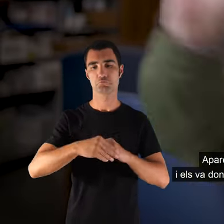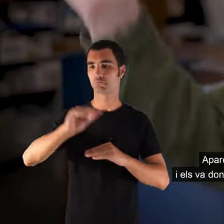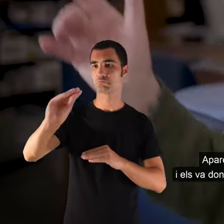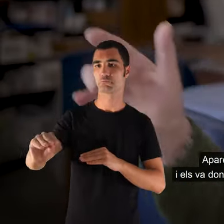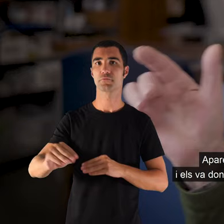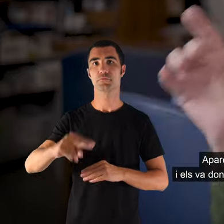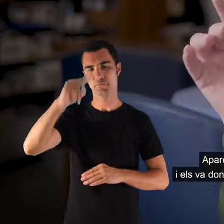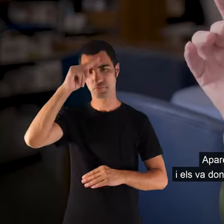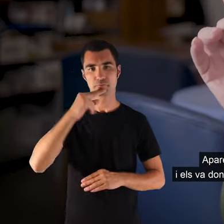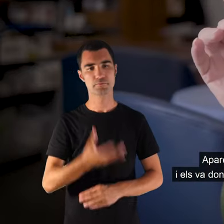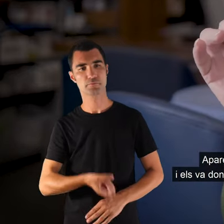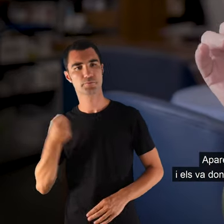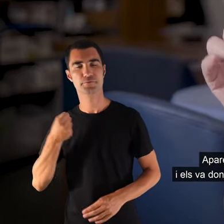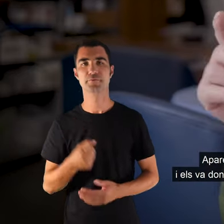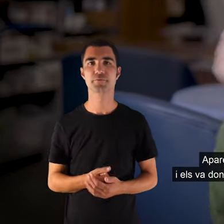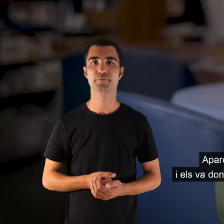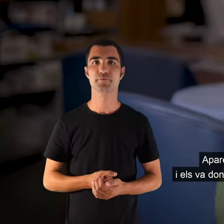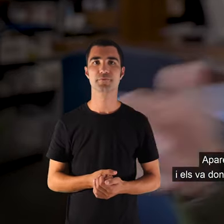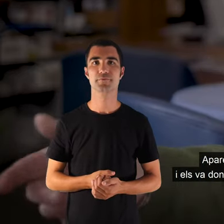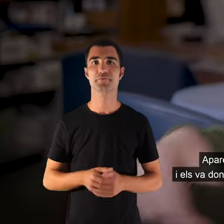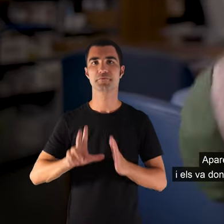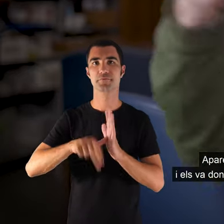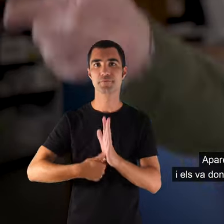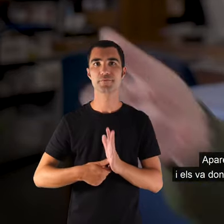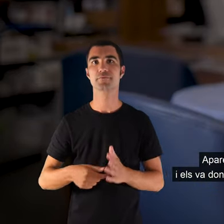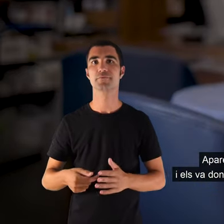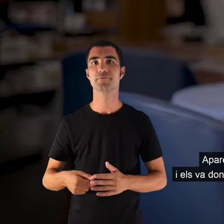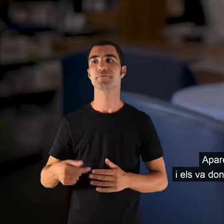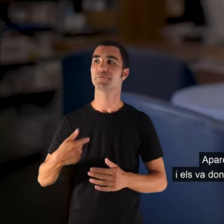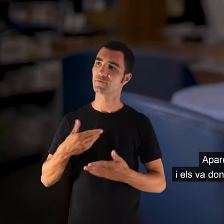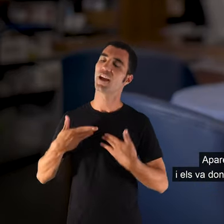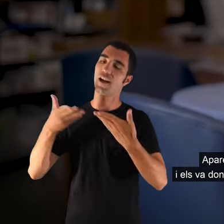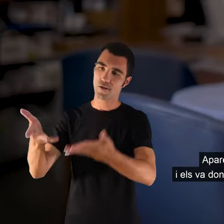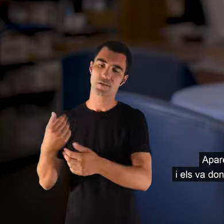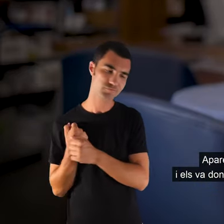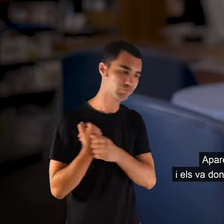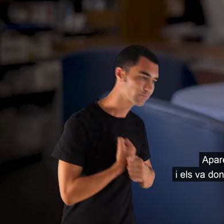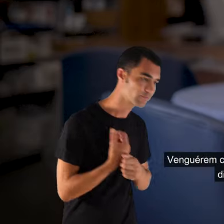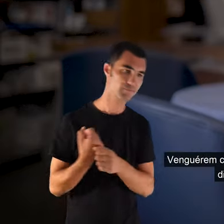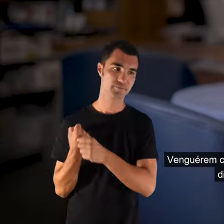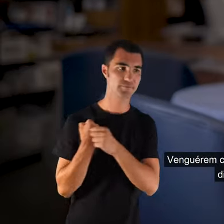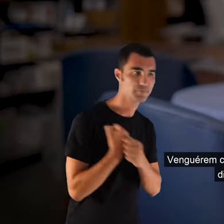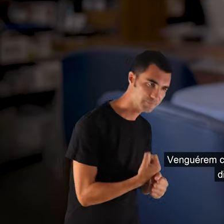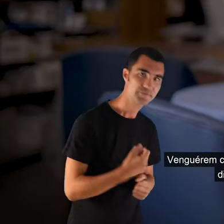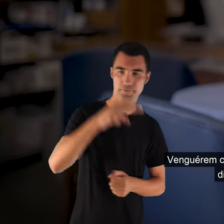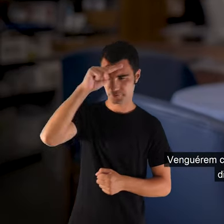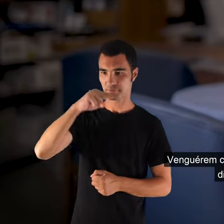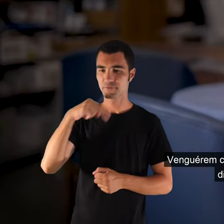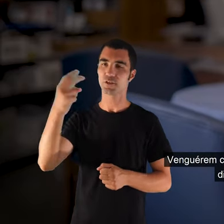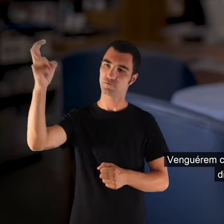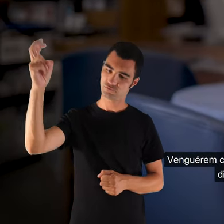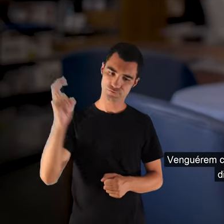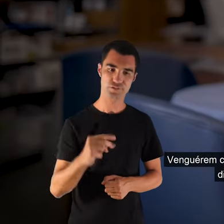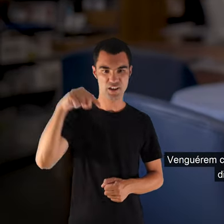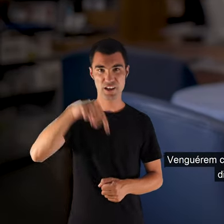i desapareixeren. I llavors em va ajudar a descarregar. I vengueren cap aquí, amb